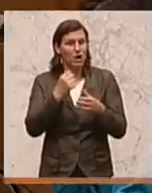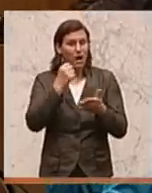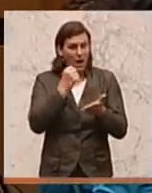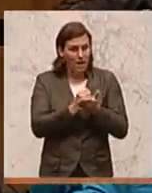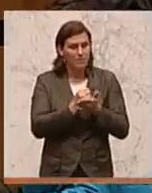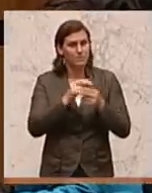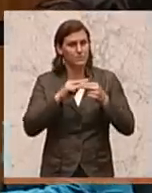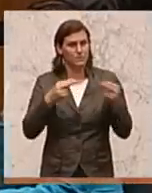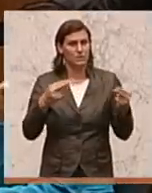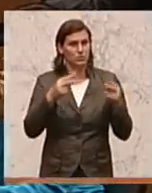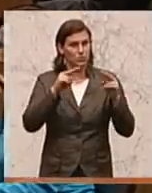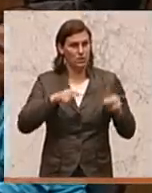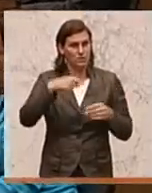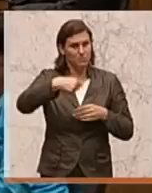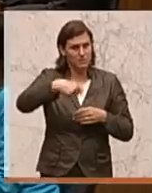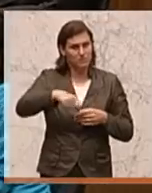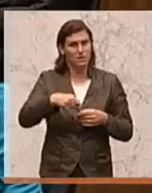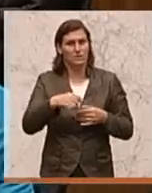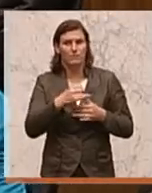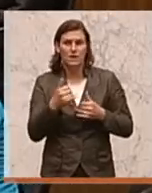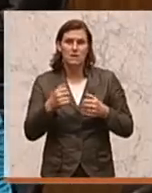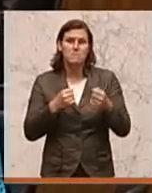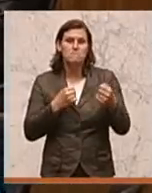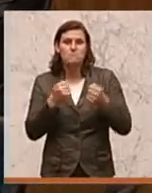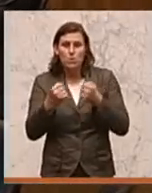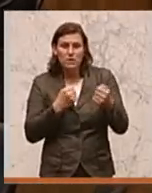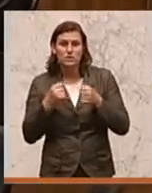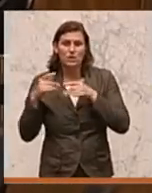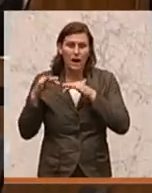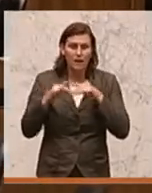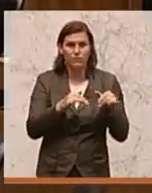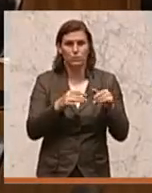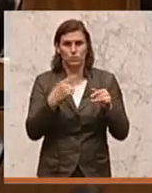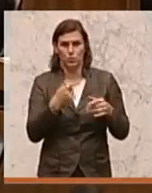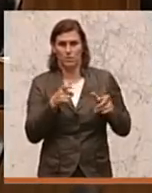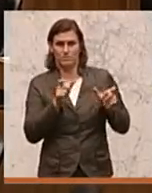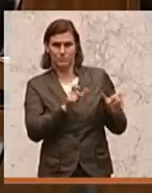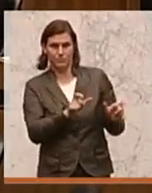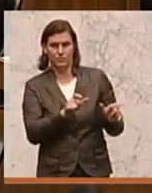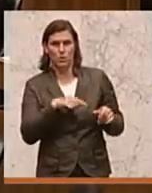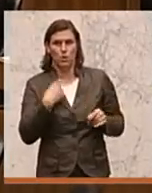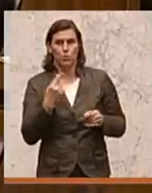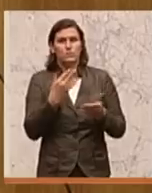vor politischer Willkür geschützt bleiben. Unser Vorschlag ist der einzige, der dem gerecht wird.